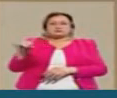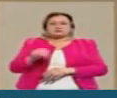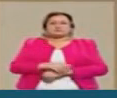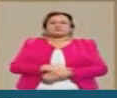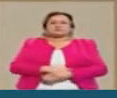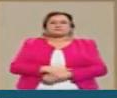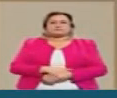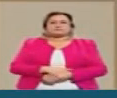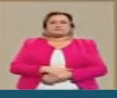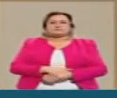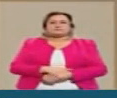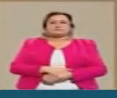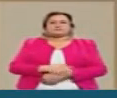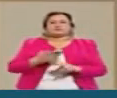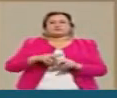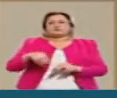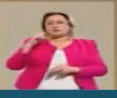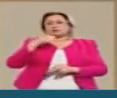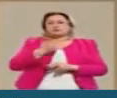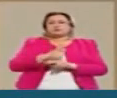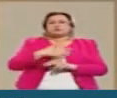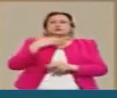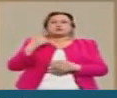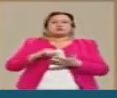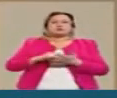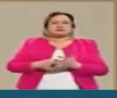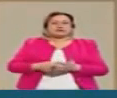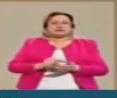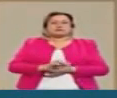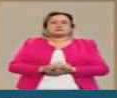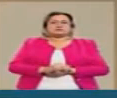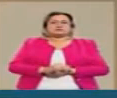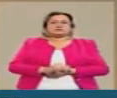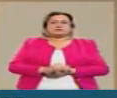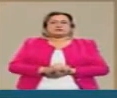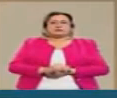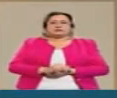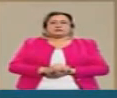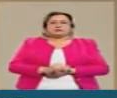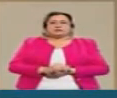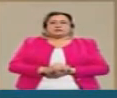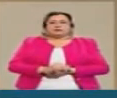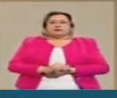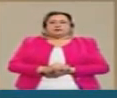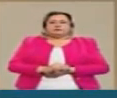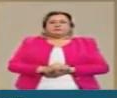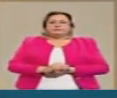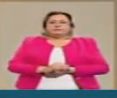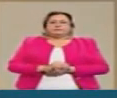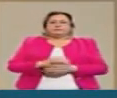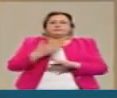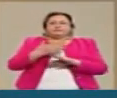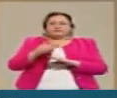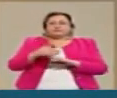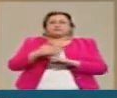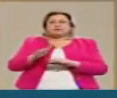істер департаментімен тығыз қарым-қатынаста, яғни тығыз жұмыс барысымен. Соның ішінде біз осы